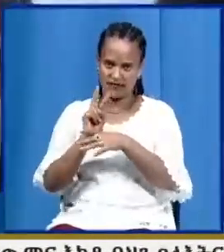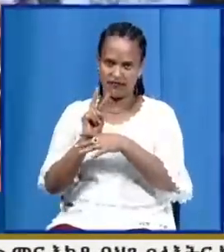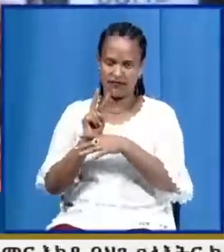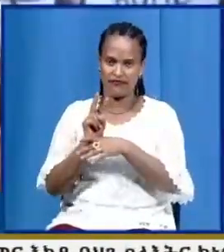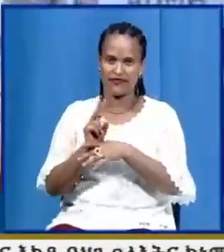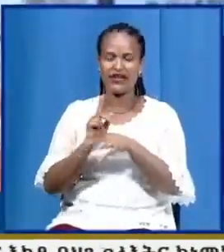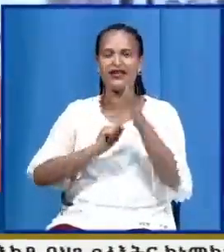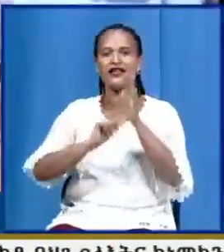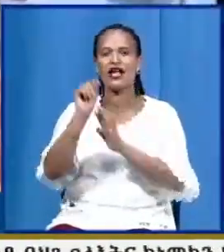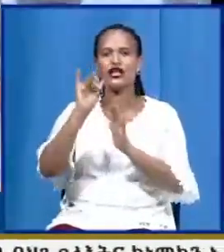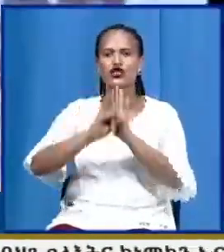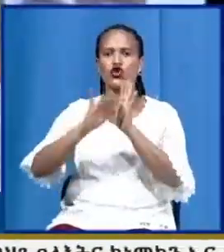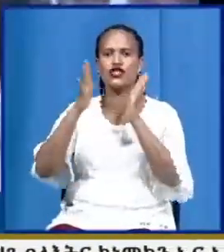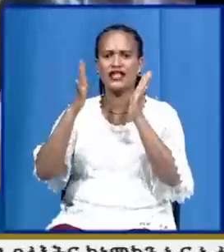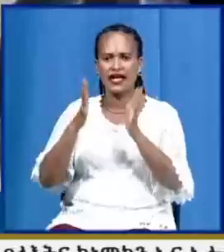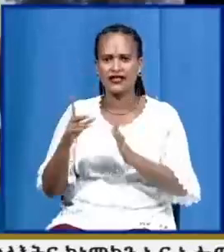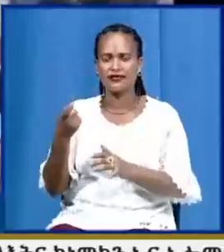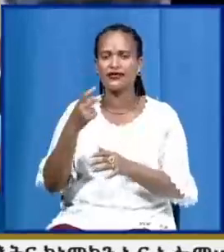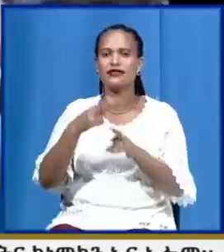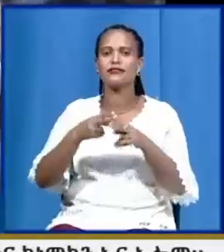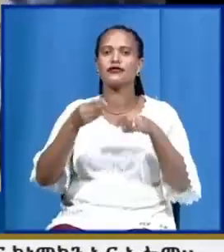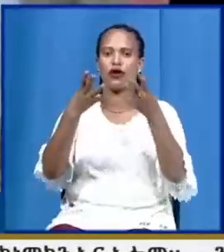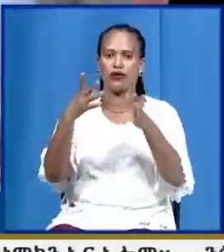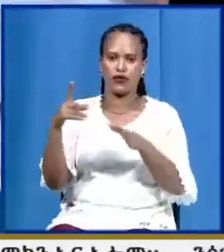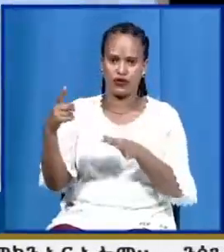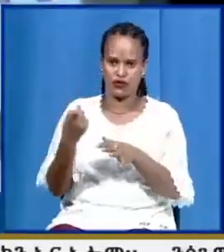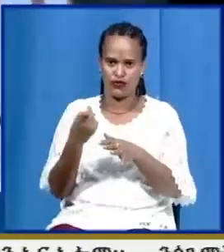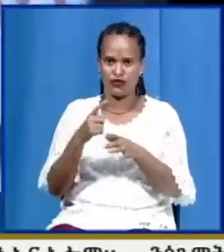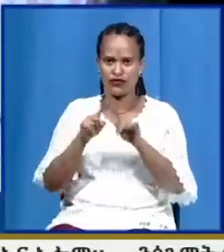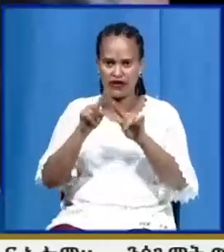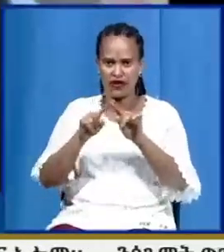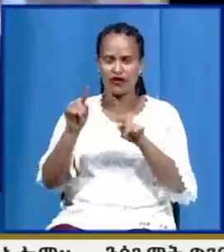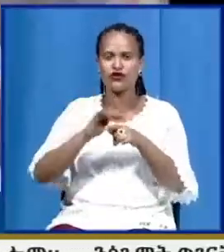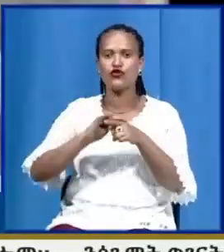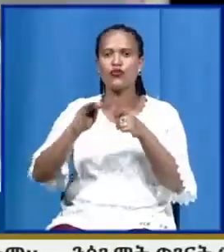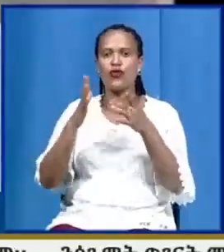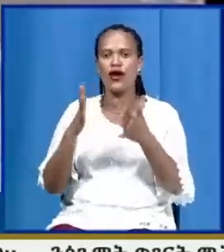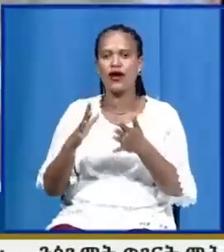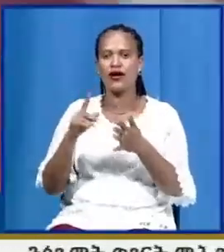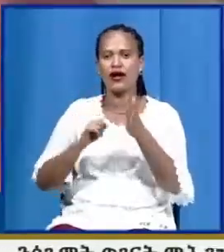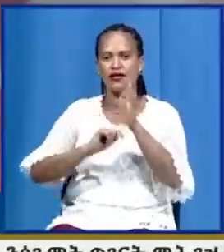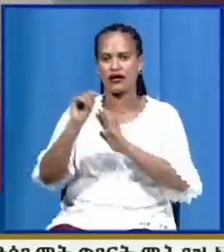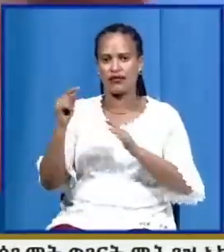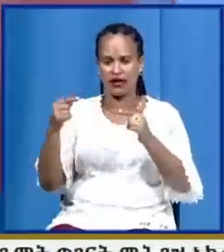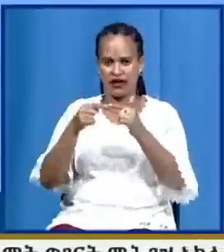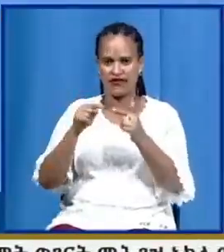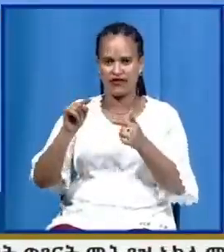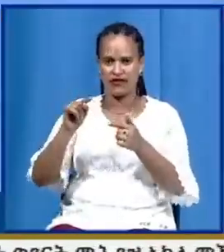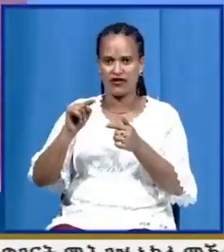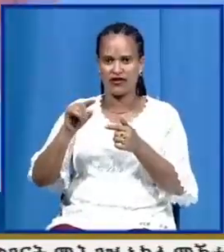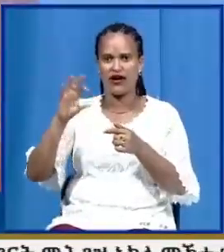እውን ትግራይ ጀኖሳይድ ዝብል ስያሜ ዝተዋሃቡ ኮይኑ ዝተፈላለዩ ሰብ ሞያን ናይ ትግራይ መራኸብቲ